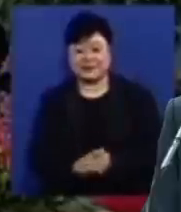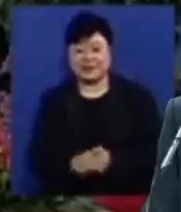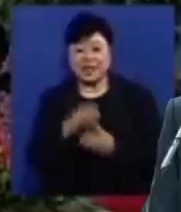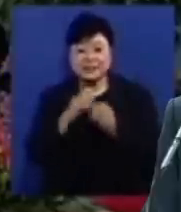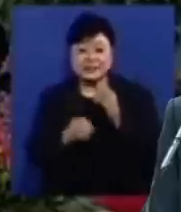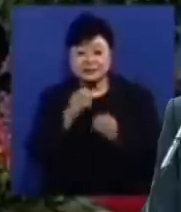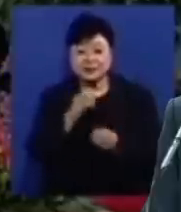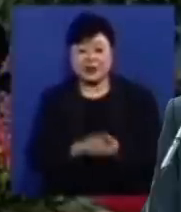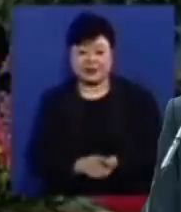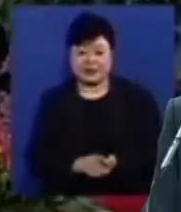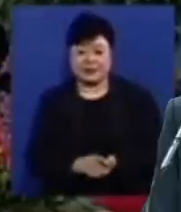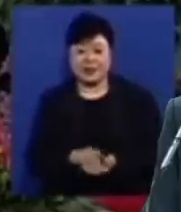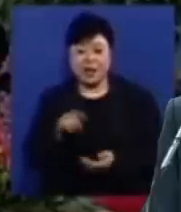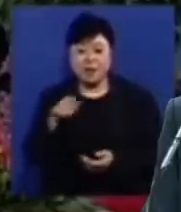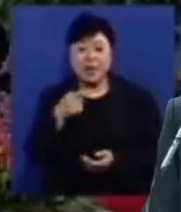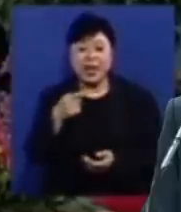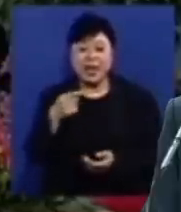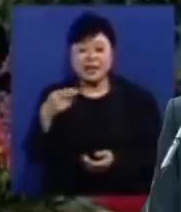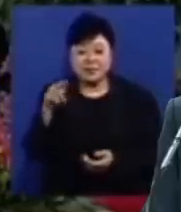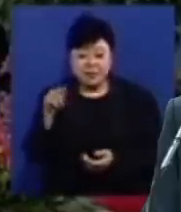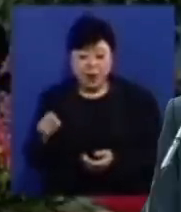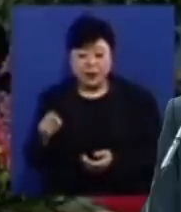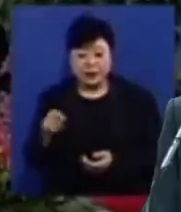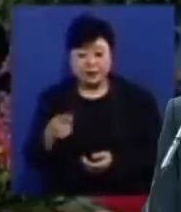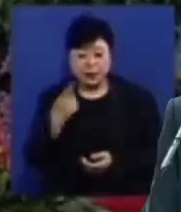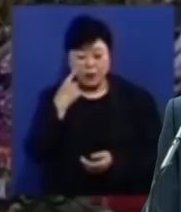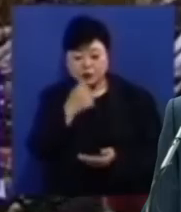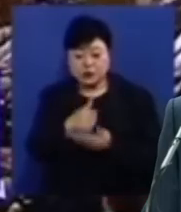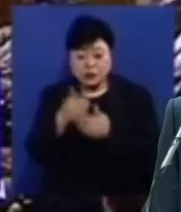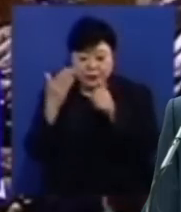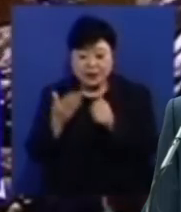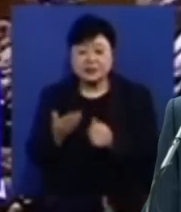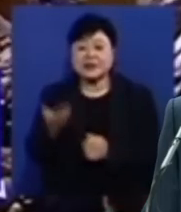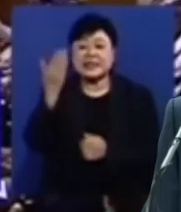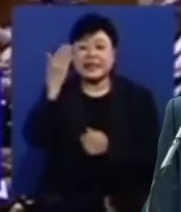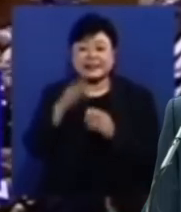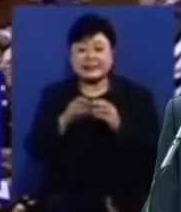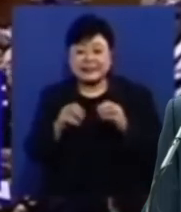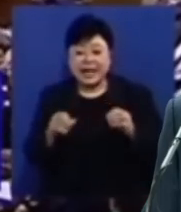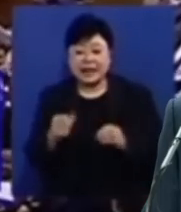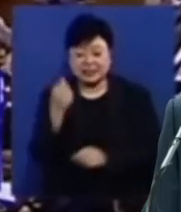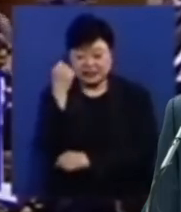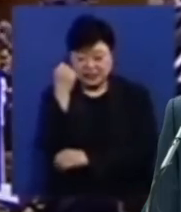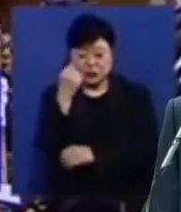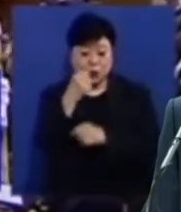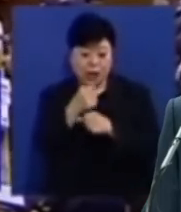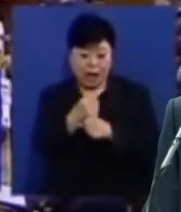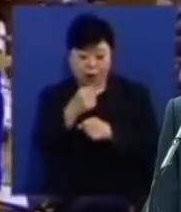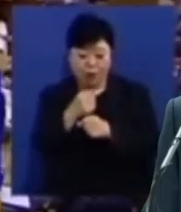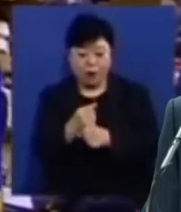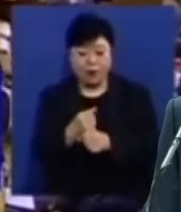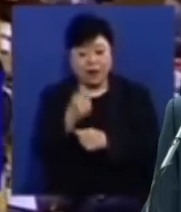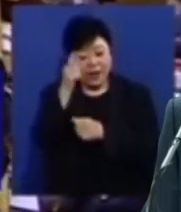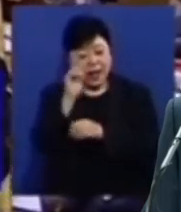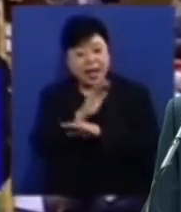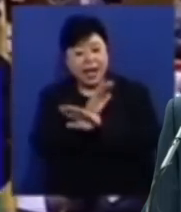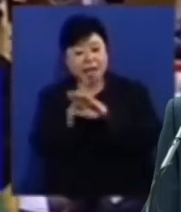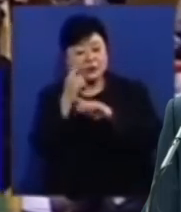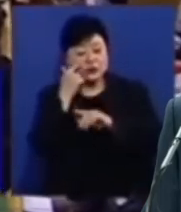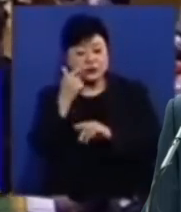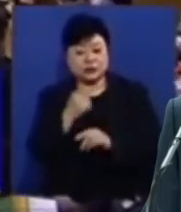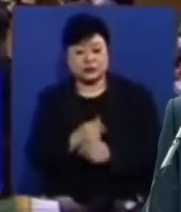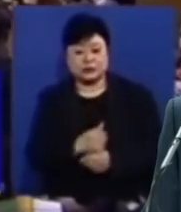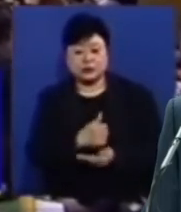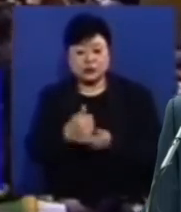시편 102편 25절로 27절에 주께서 옛적에 땅의 기초를 놓으셨사오며 하늘도 주의 손으로